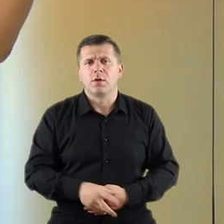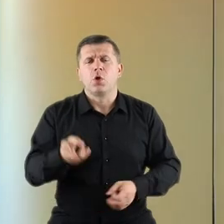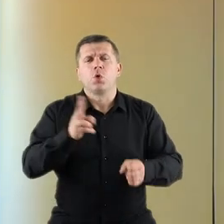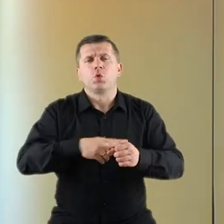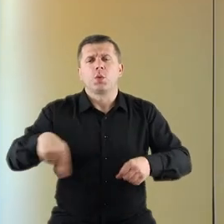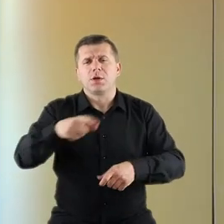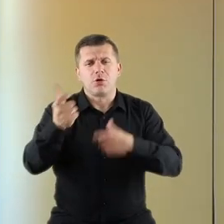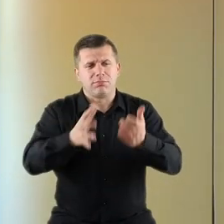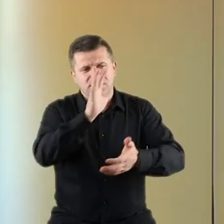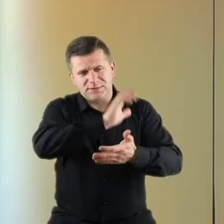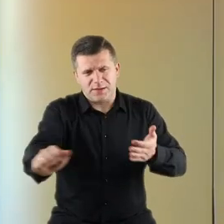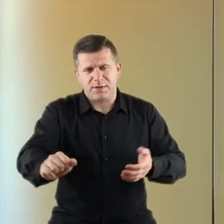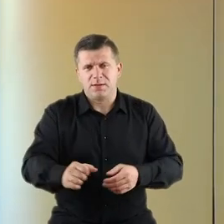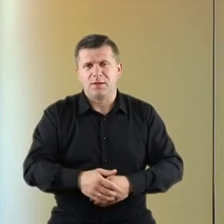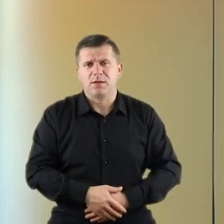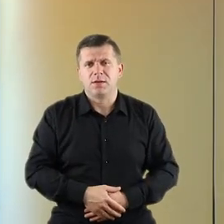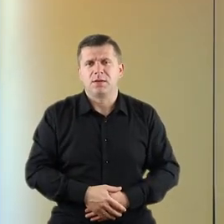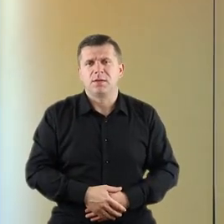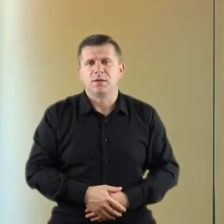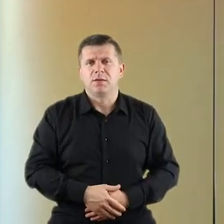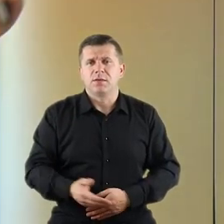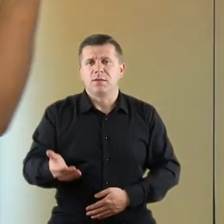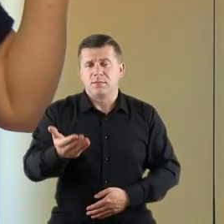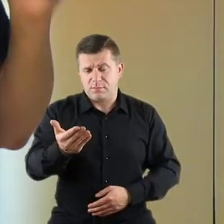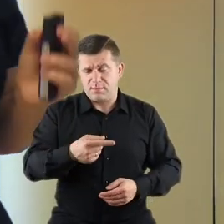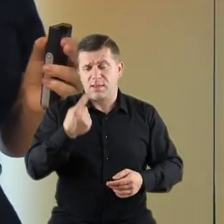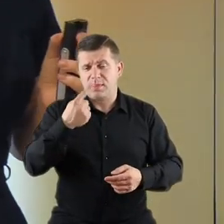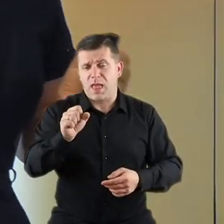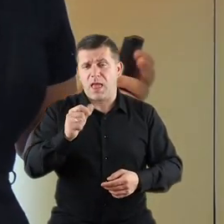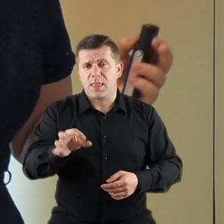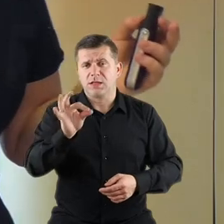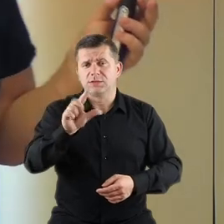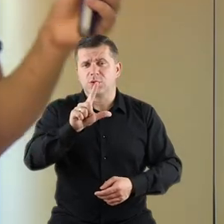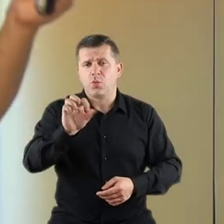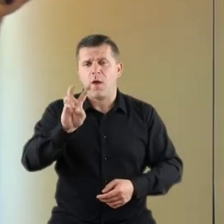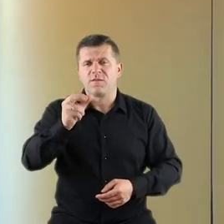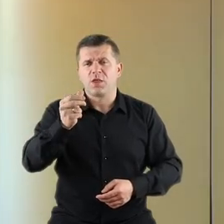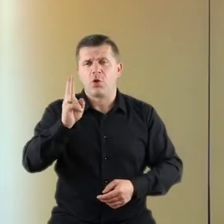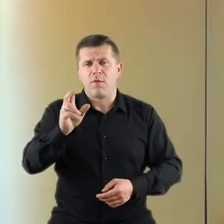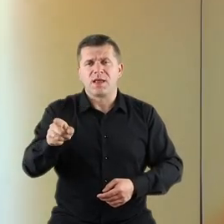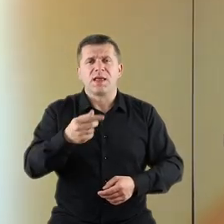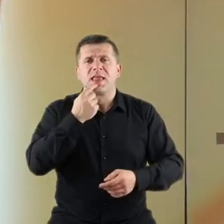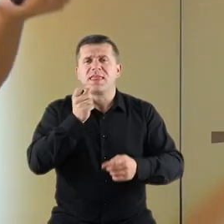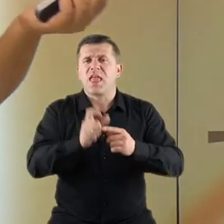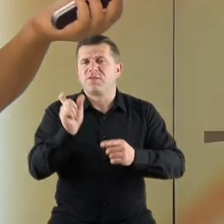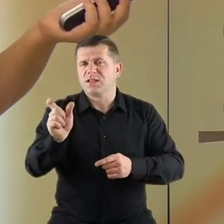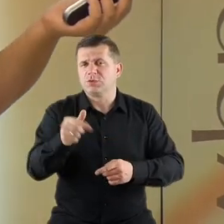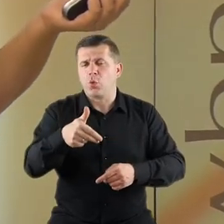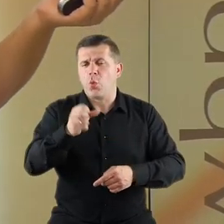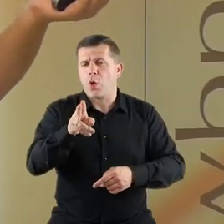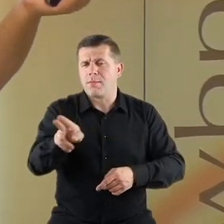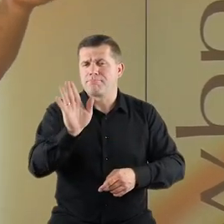otrzymają zamawiają a więc dane słownikowe tutaj dane definicyjne pokazują że urok jest mocą